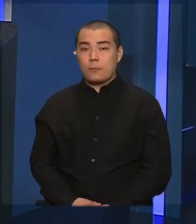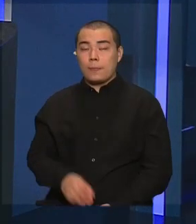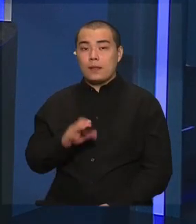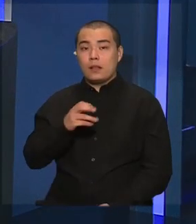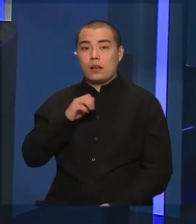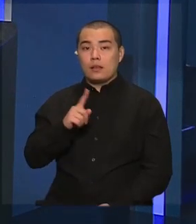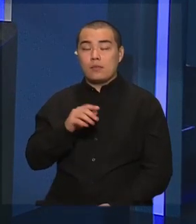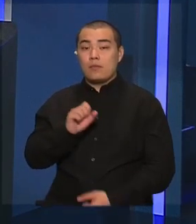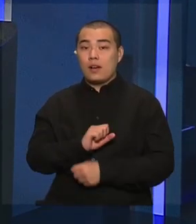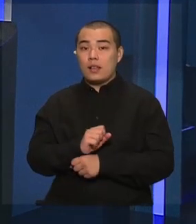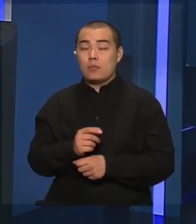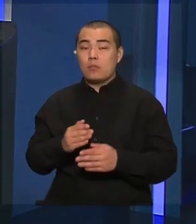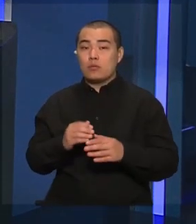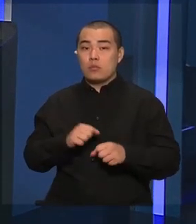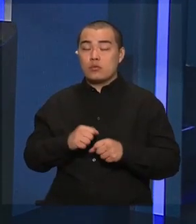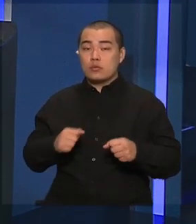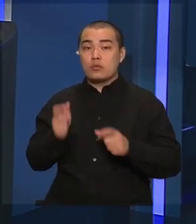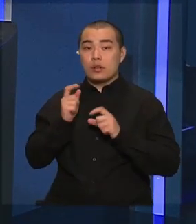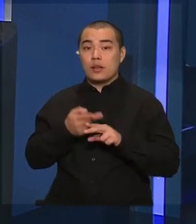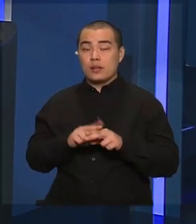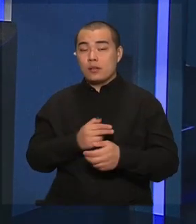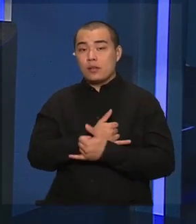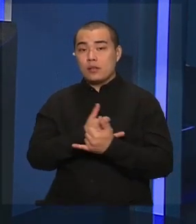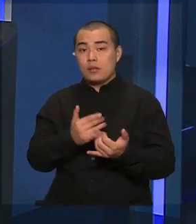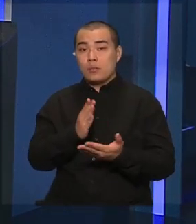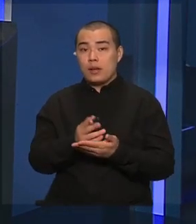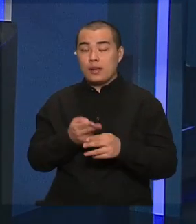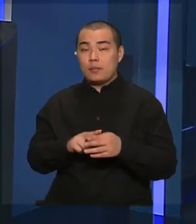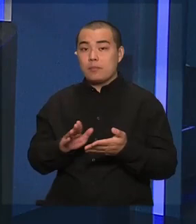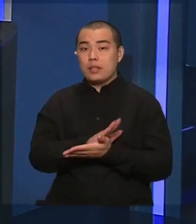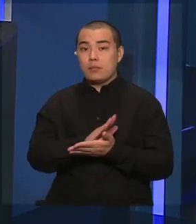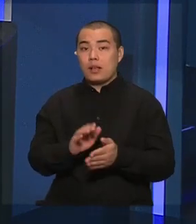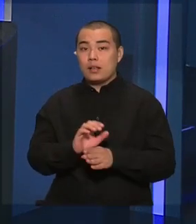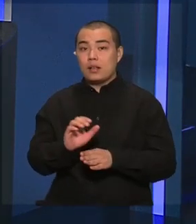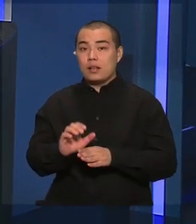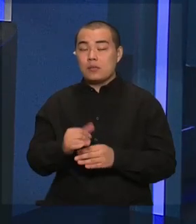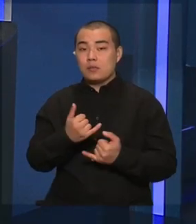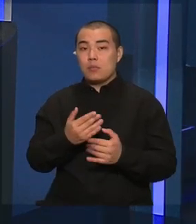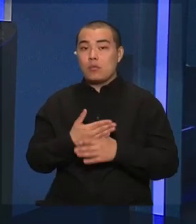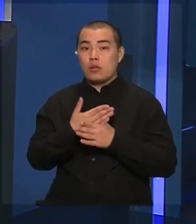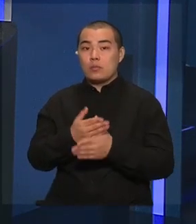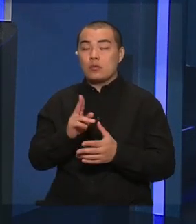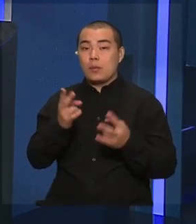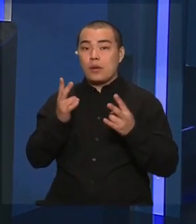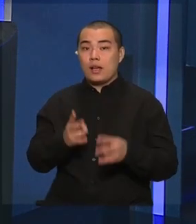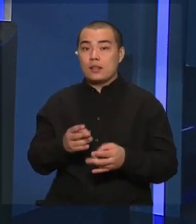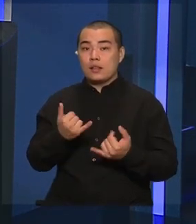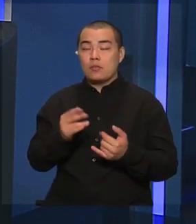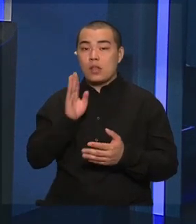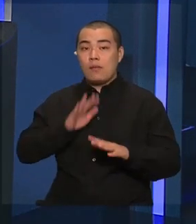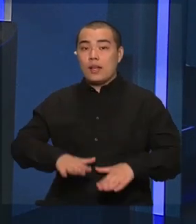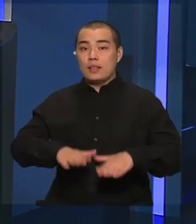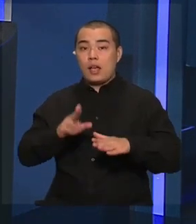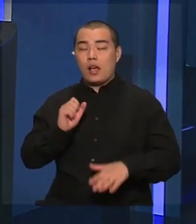А в Таразе водители больших грузов проводят благотворительную акцию. Они бесплатно доставят гуманитарную помощь пострадавшим от